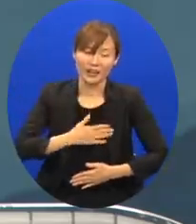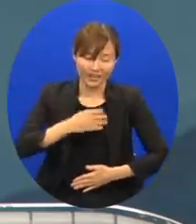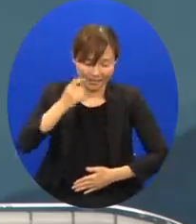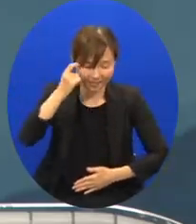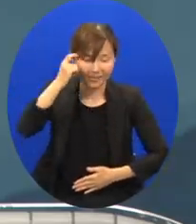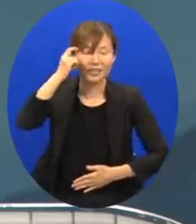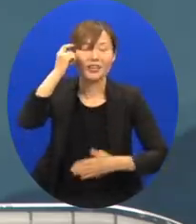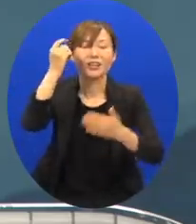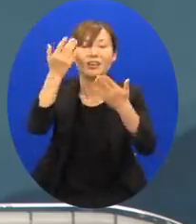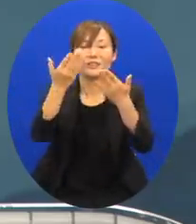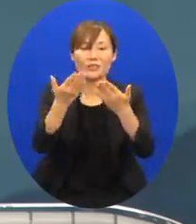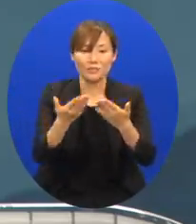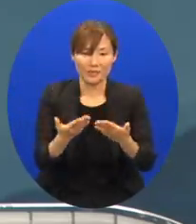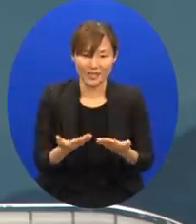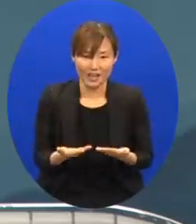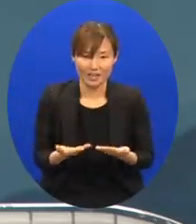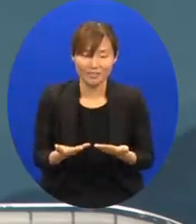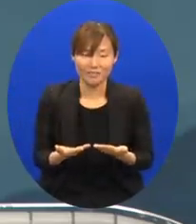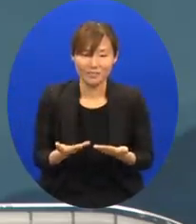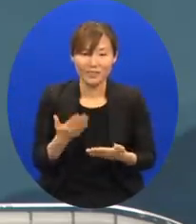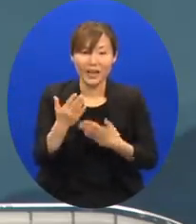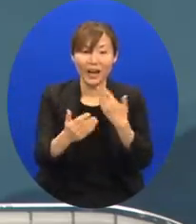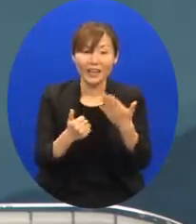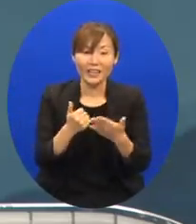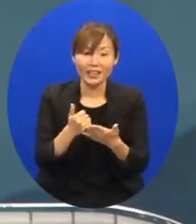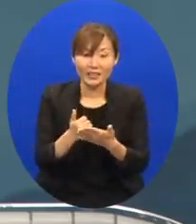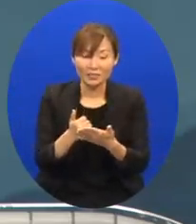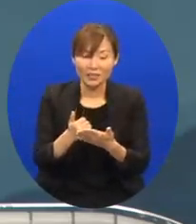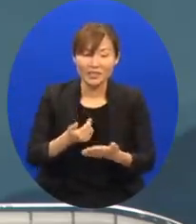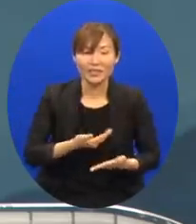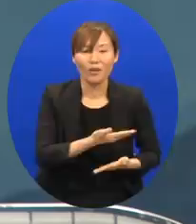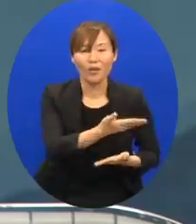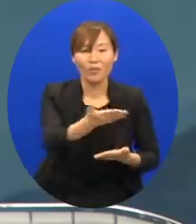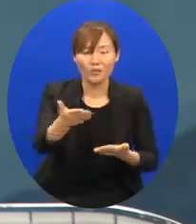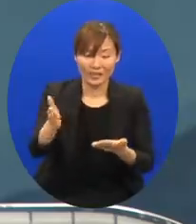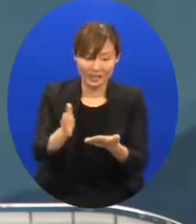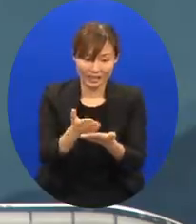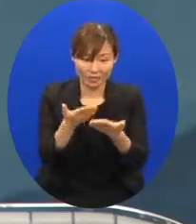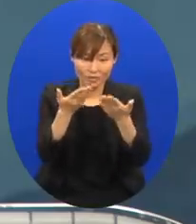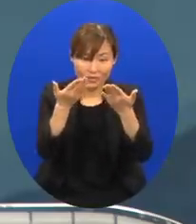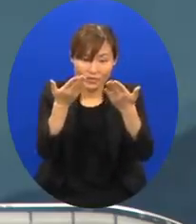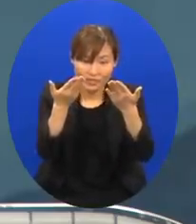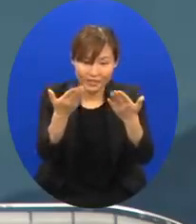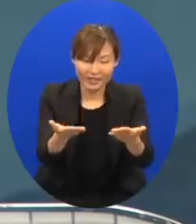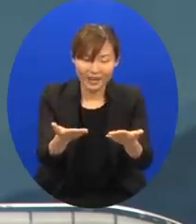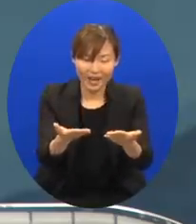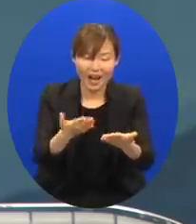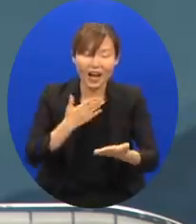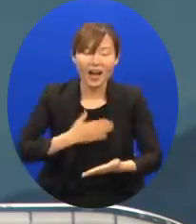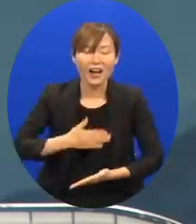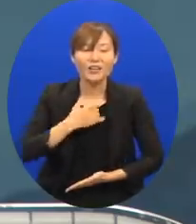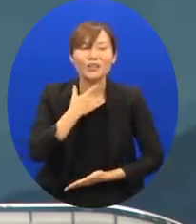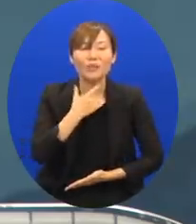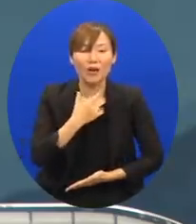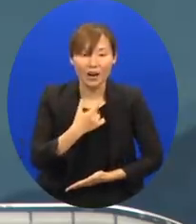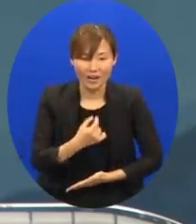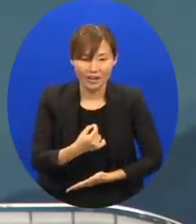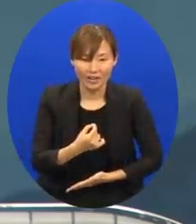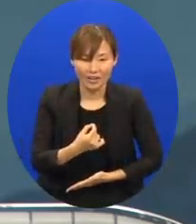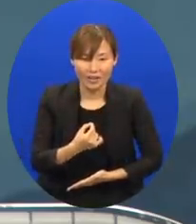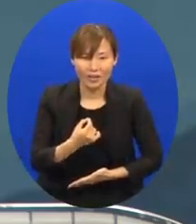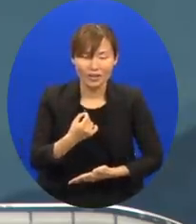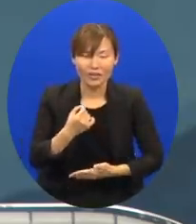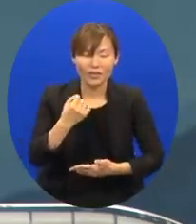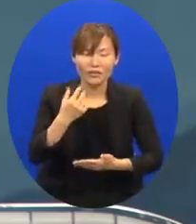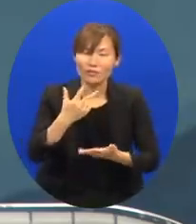여러분도 하나님께서 여러분에게 주시는 메시지를 정말 알기를 원하시는 분들은 주님께 구하세요